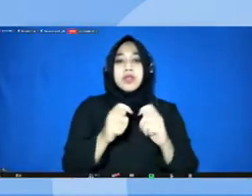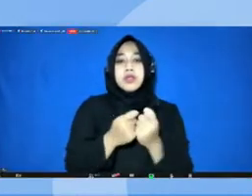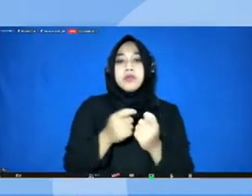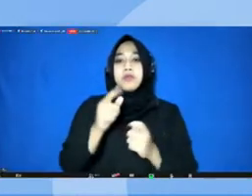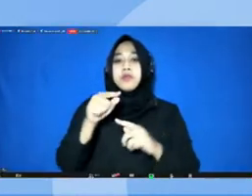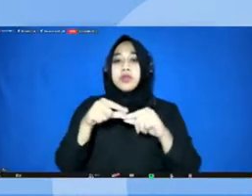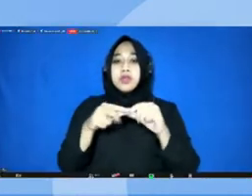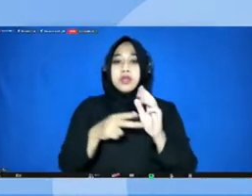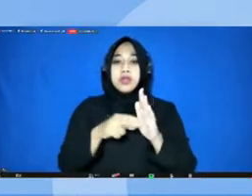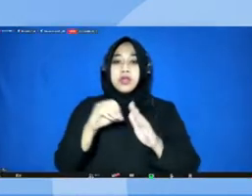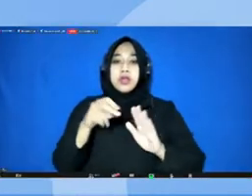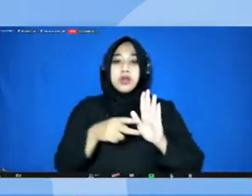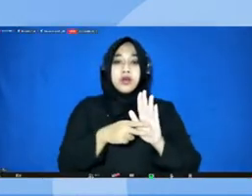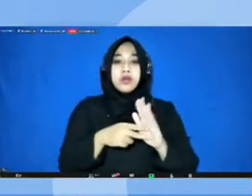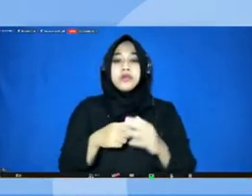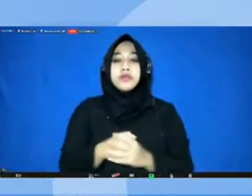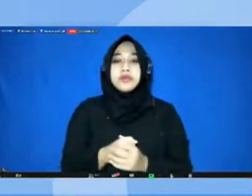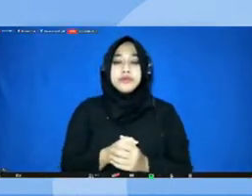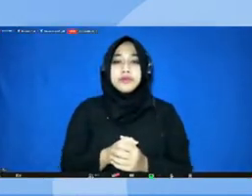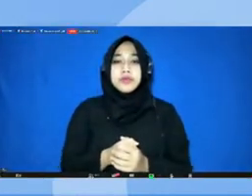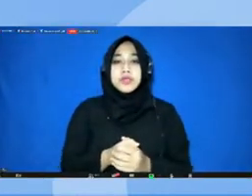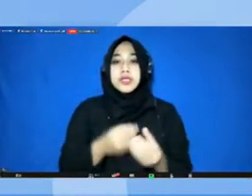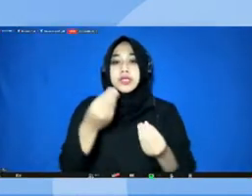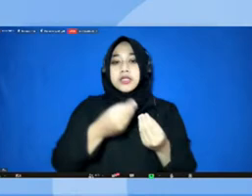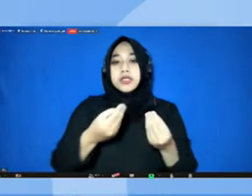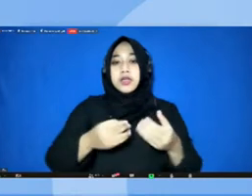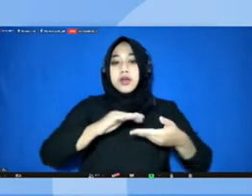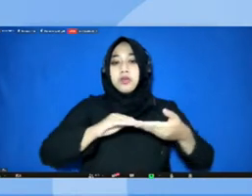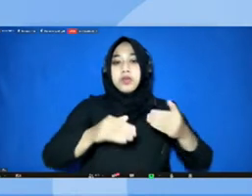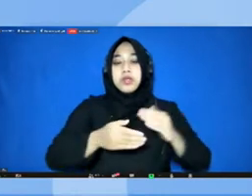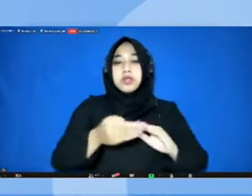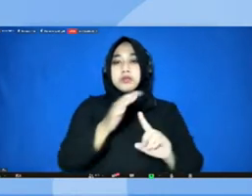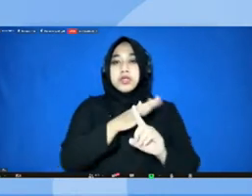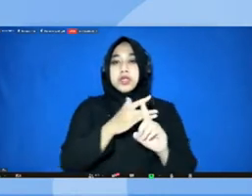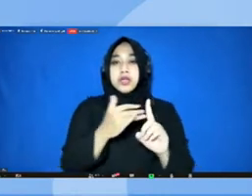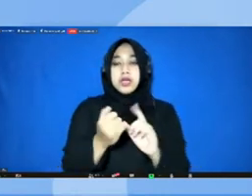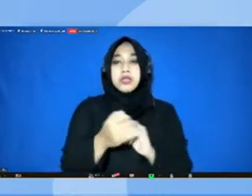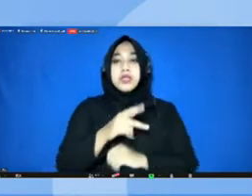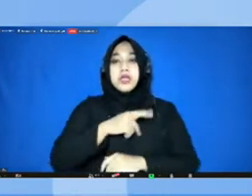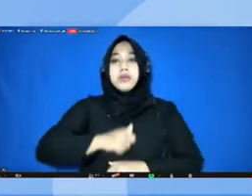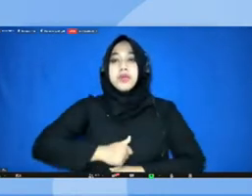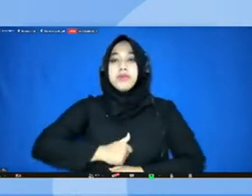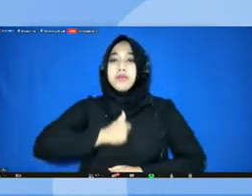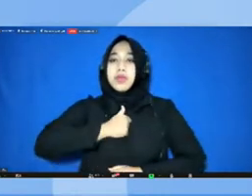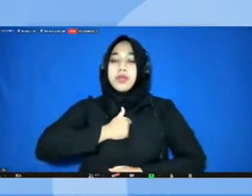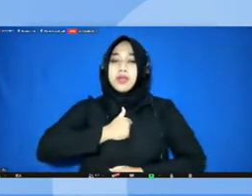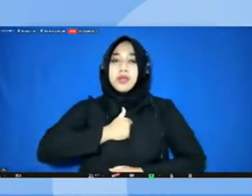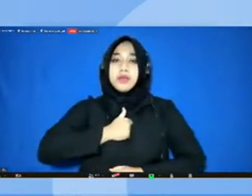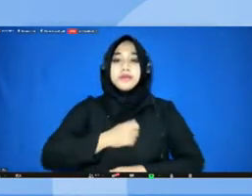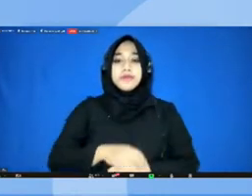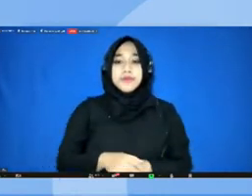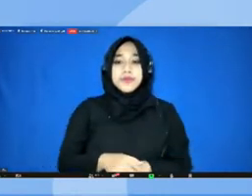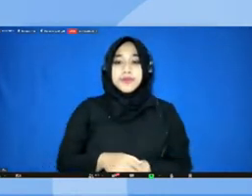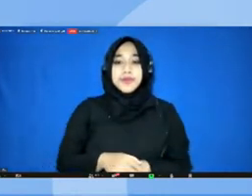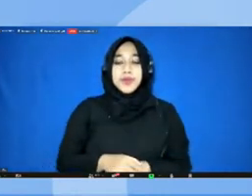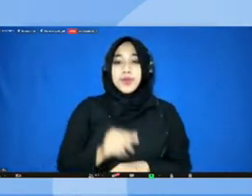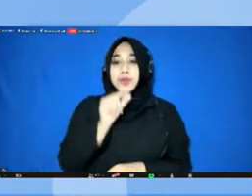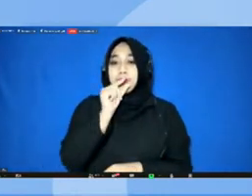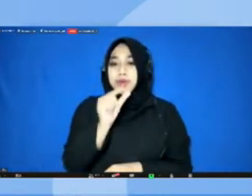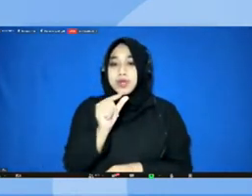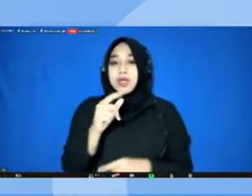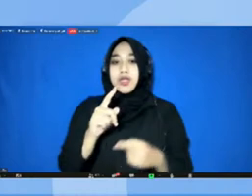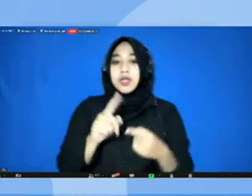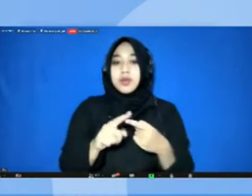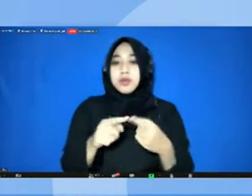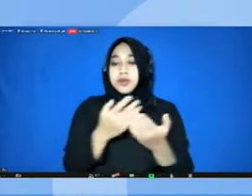by InvestDM berserta mitra dan jejaring komunitas masyarakat sipilnya yang kami banggakan, serta para undangan dan